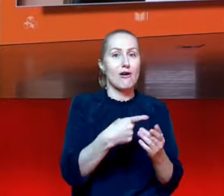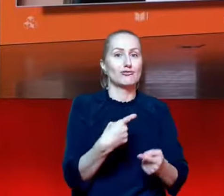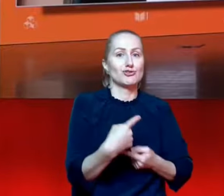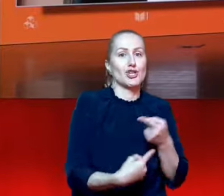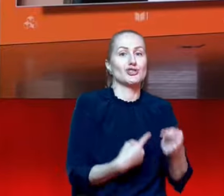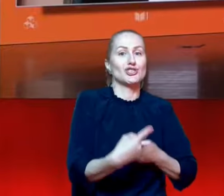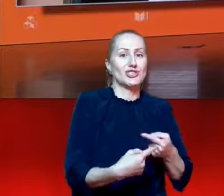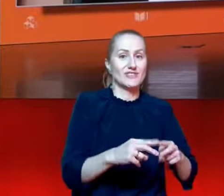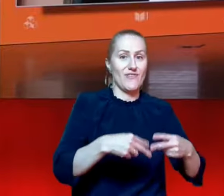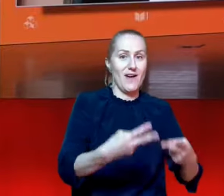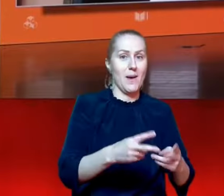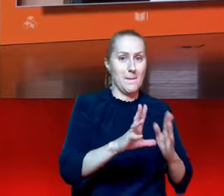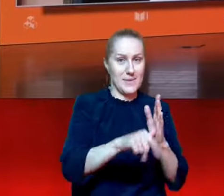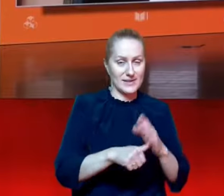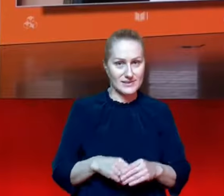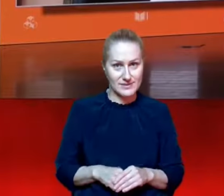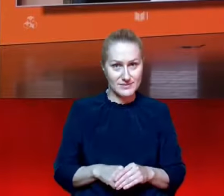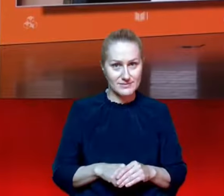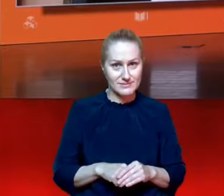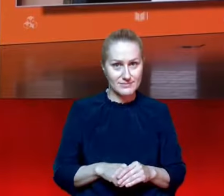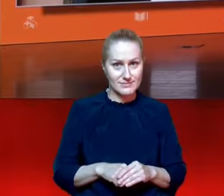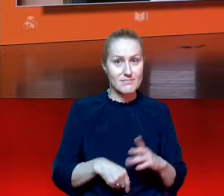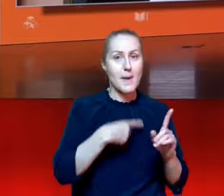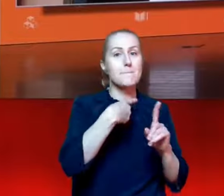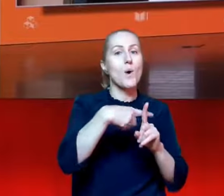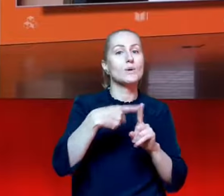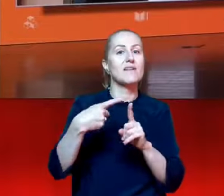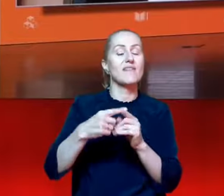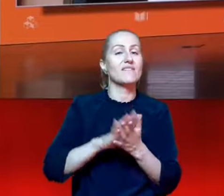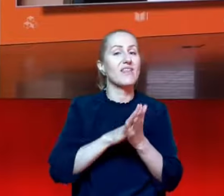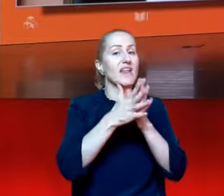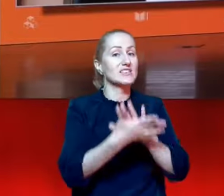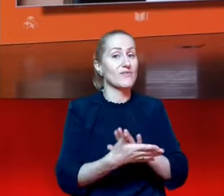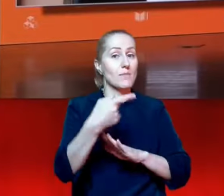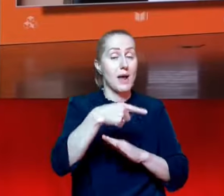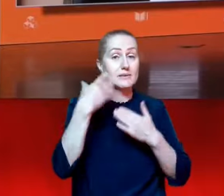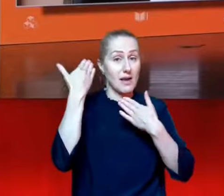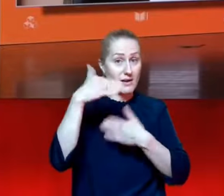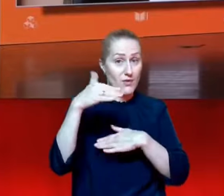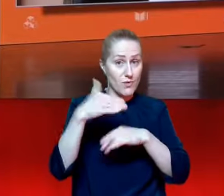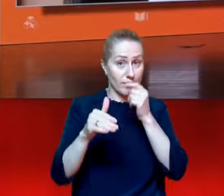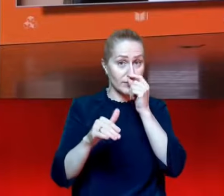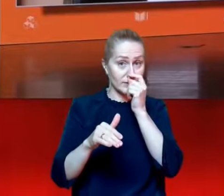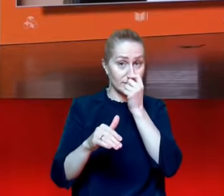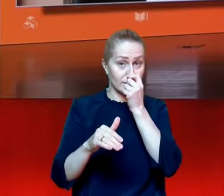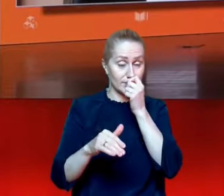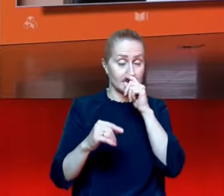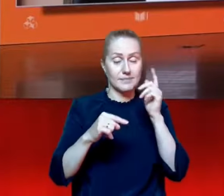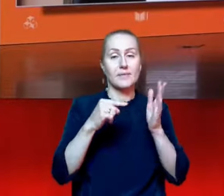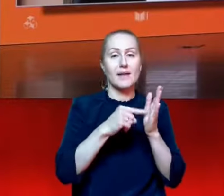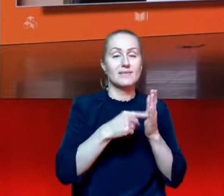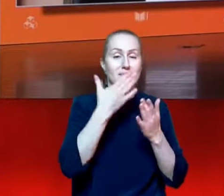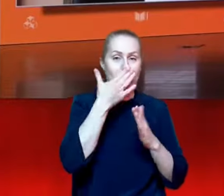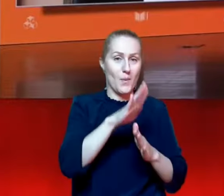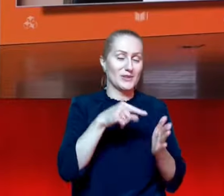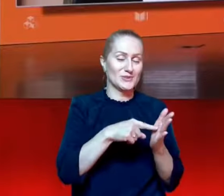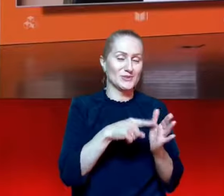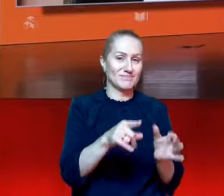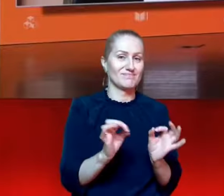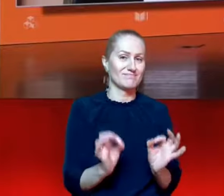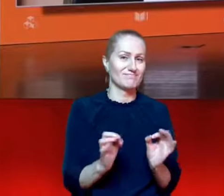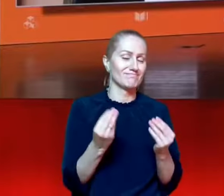dziedzictwa miejskiego. Pozytywna transformacja Katowic sprawia, że jest to doskonały gospodarz kolejnej edycji forum.